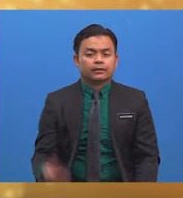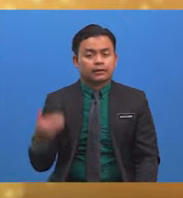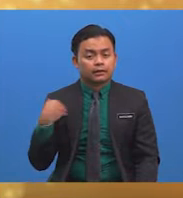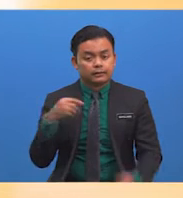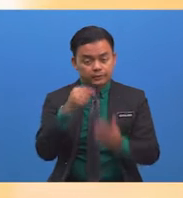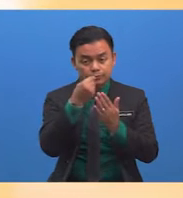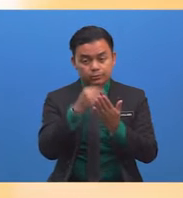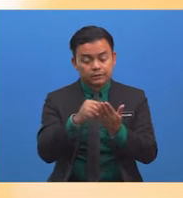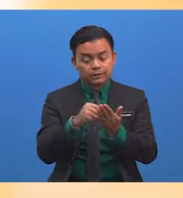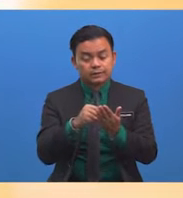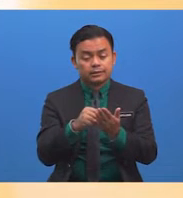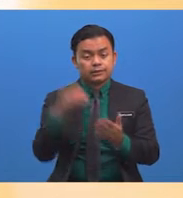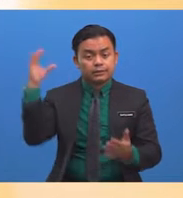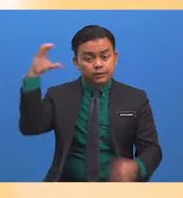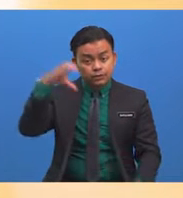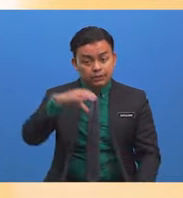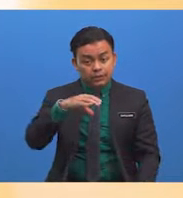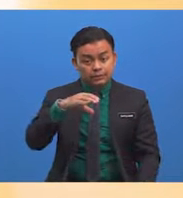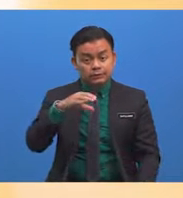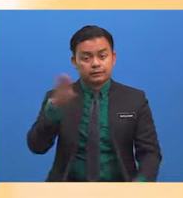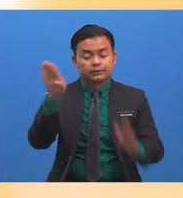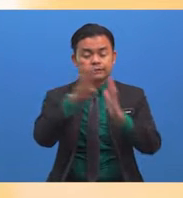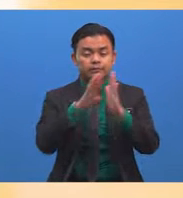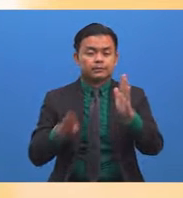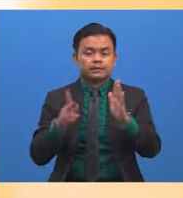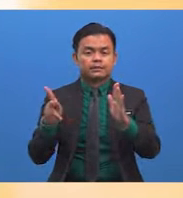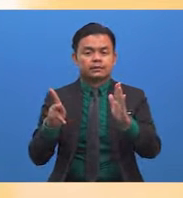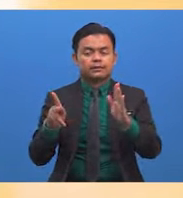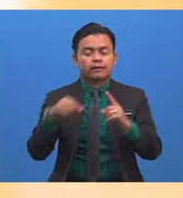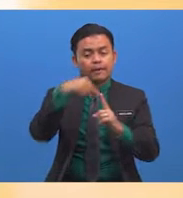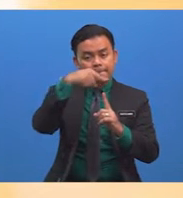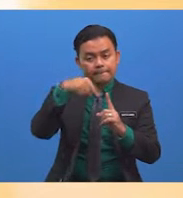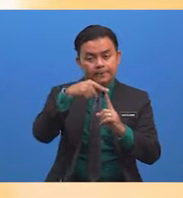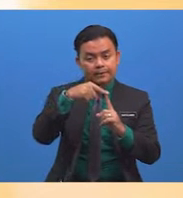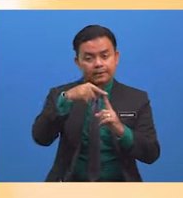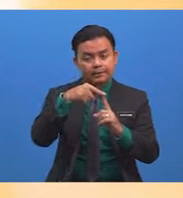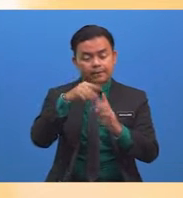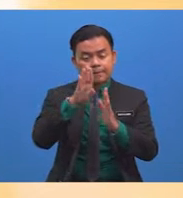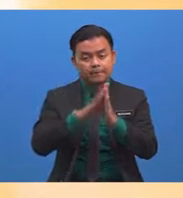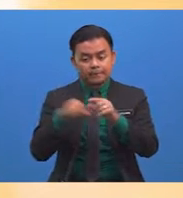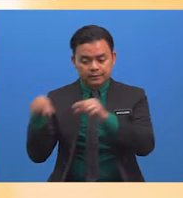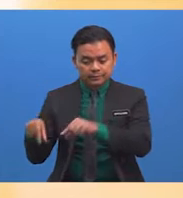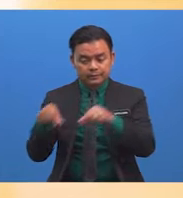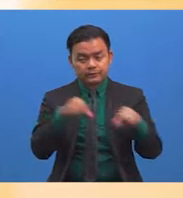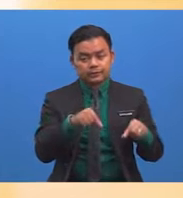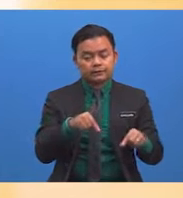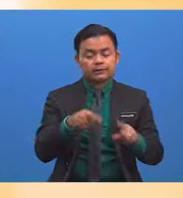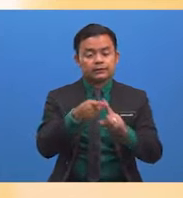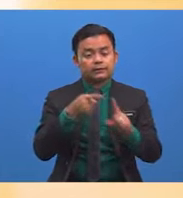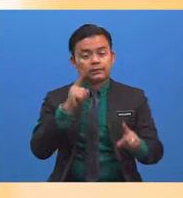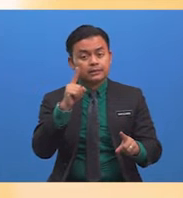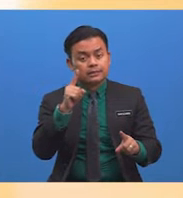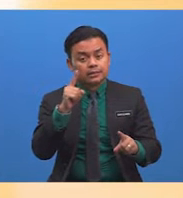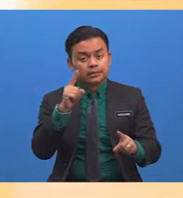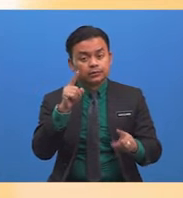bahawa cahaya dibiaskan apabila cahaya bergerak dari satu medium